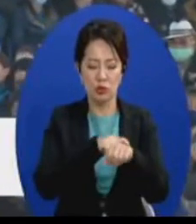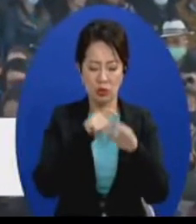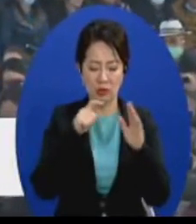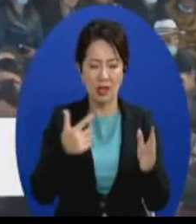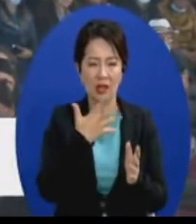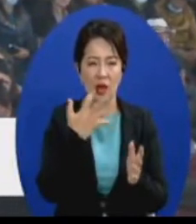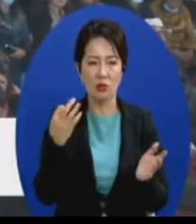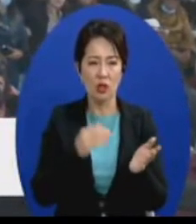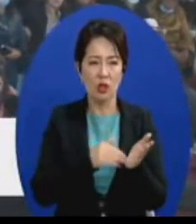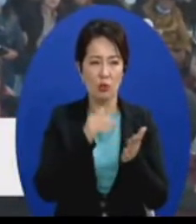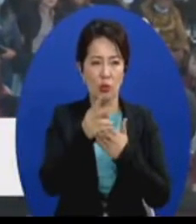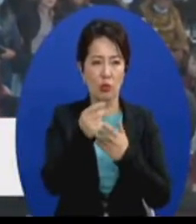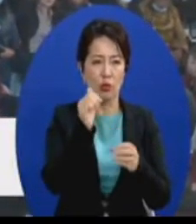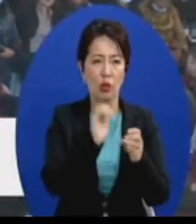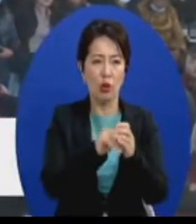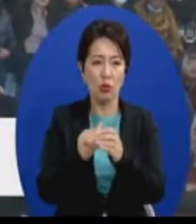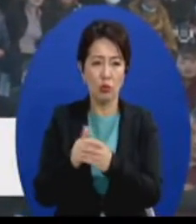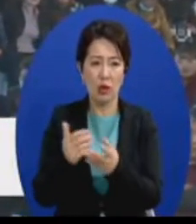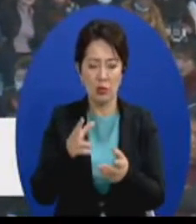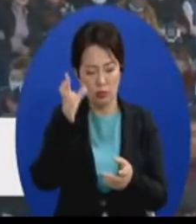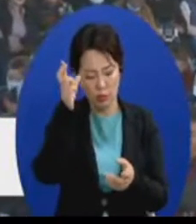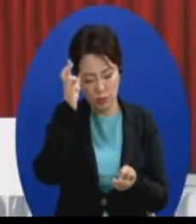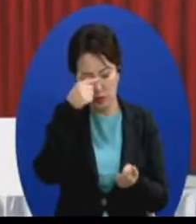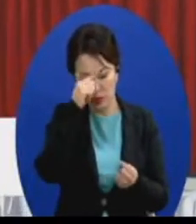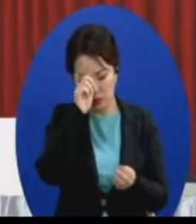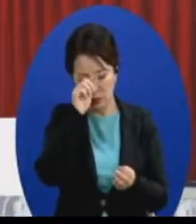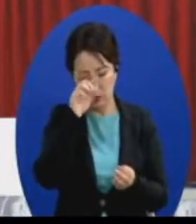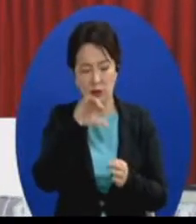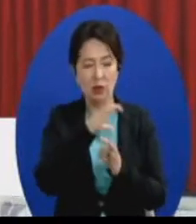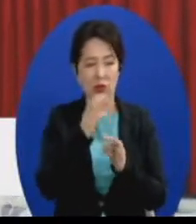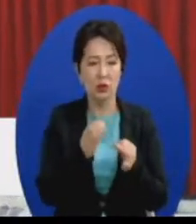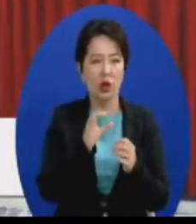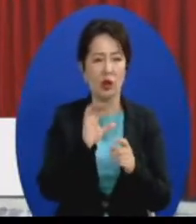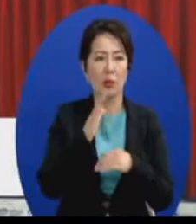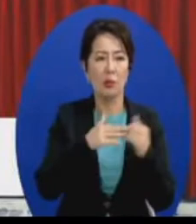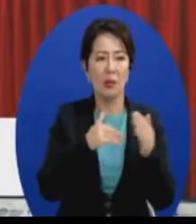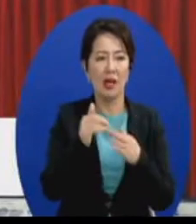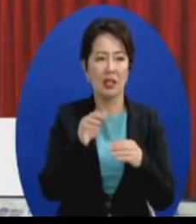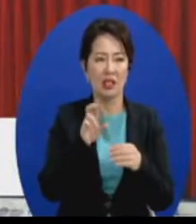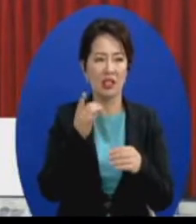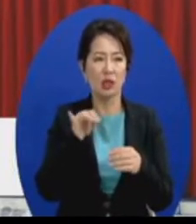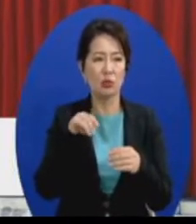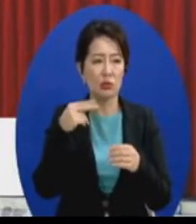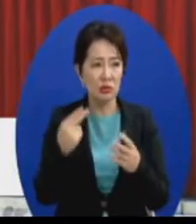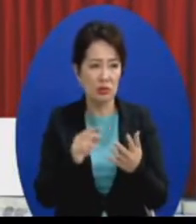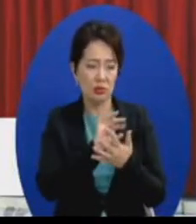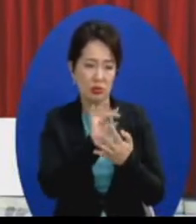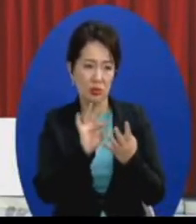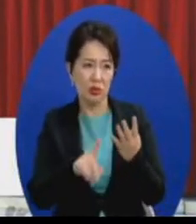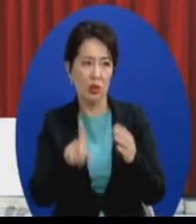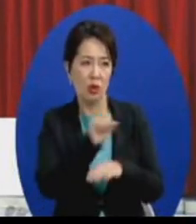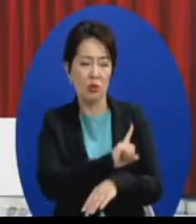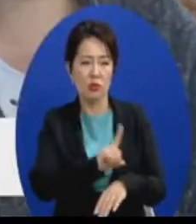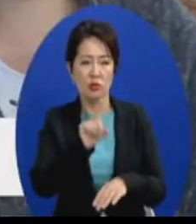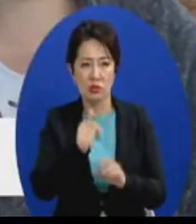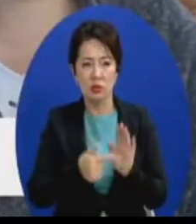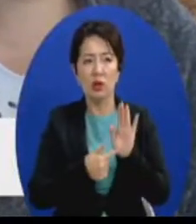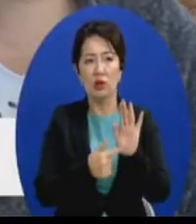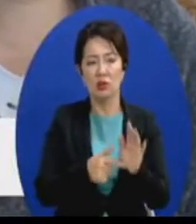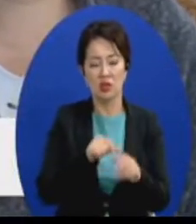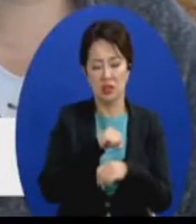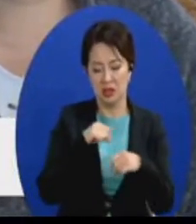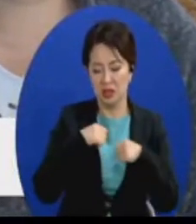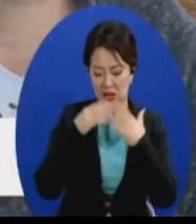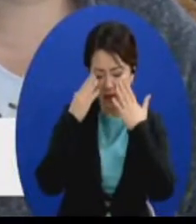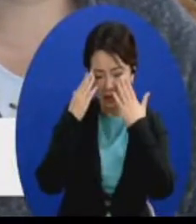тэрэм төгрөгийн хөрөнгө оруулалт хийгдсэн нь боловсрол, эрүүл мэнд, соёл, барилга, хот байгуулалт, дэд бүтэц зэрэг олон салбарт үр дүнгээ өгч байгаад иргэд талархалтай